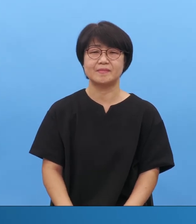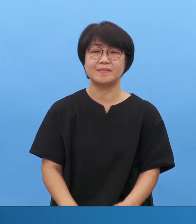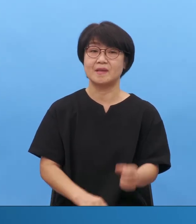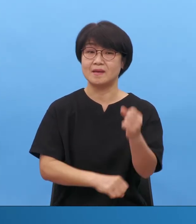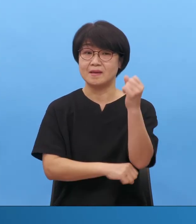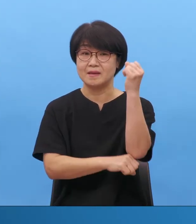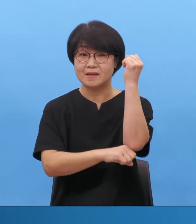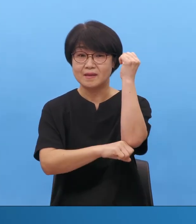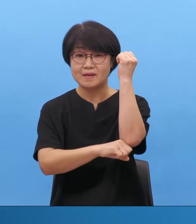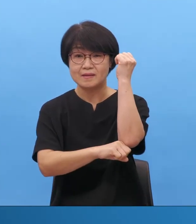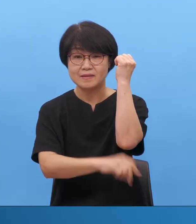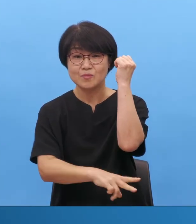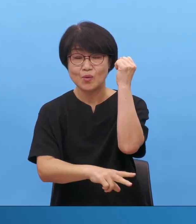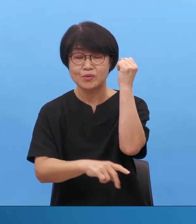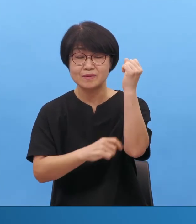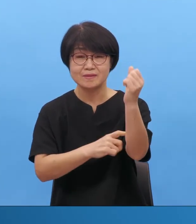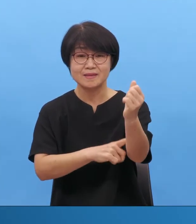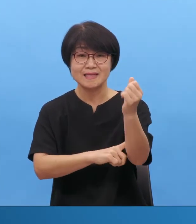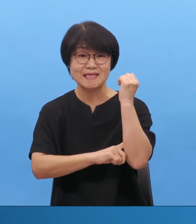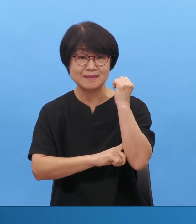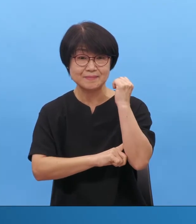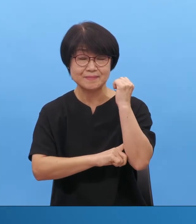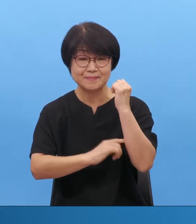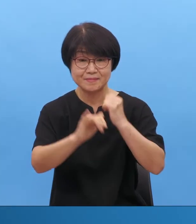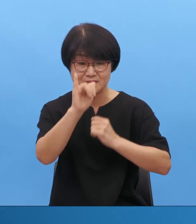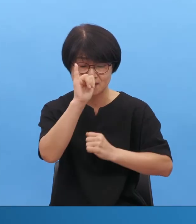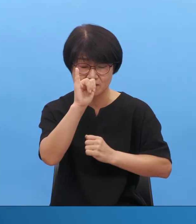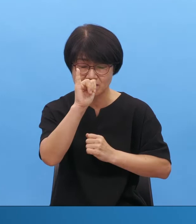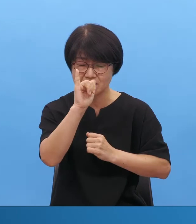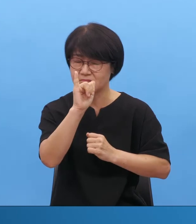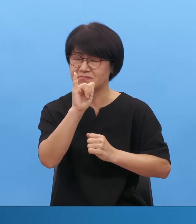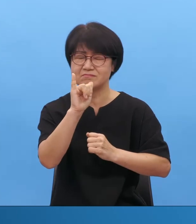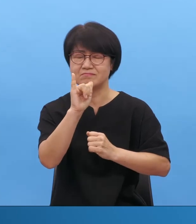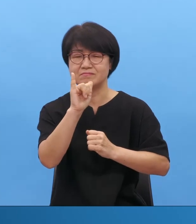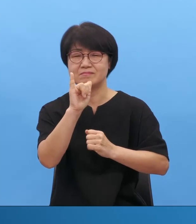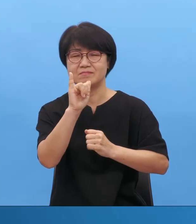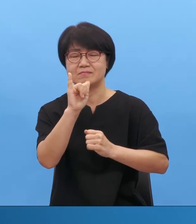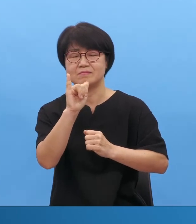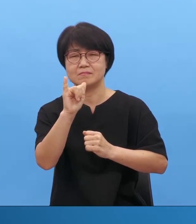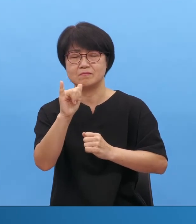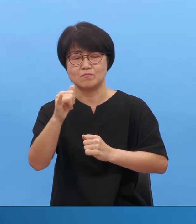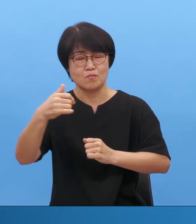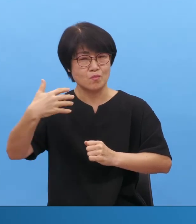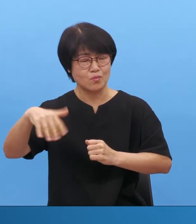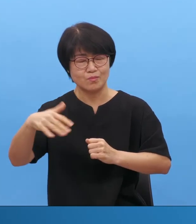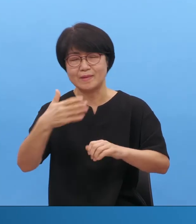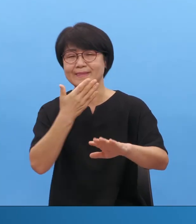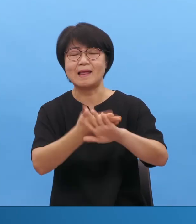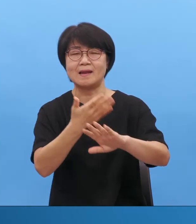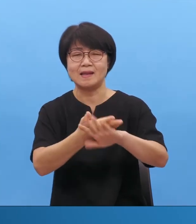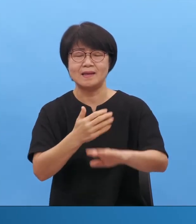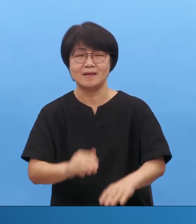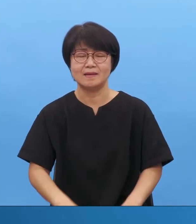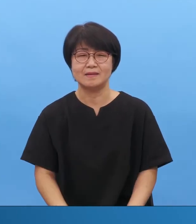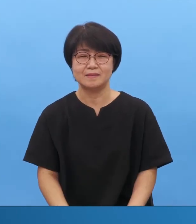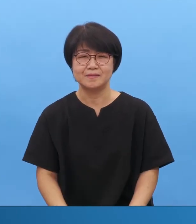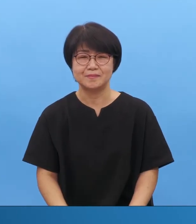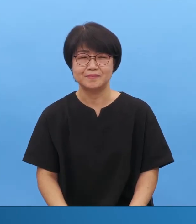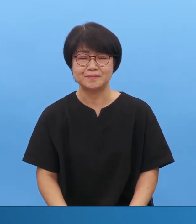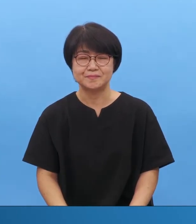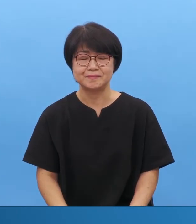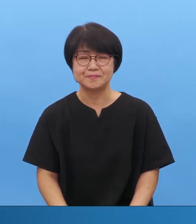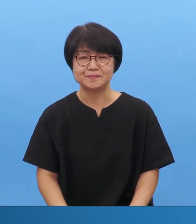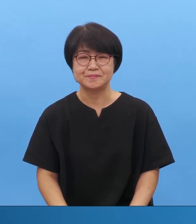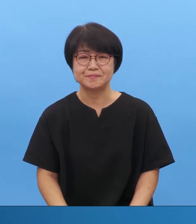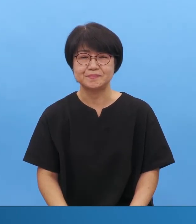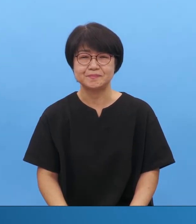다르잖아요. 우리 육신도 내가 근본적으로 아주 건강하면 감기도 잘 안 걸리잖아요. If you have spiritual or fundamental strength, it's a little different. Even